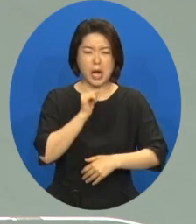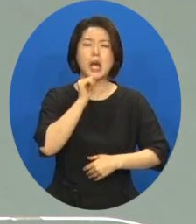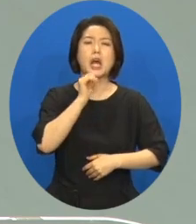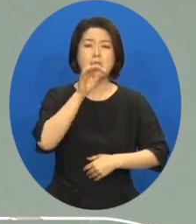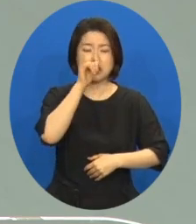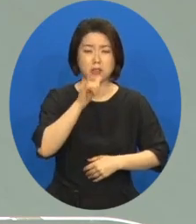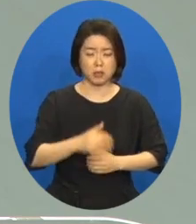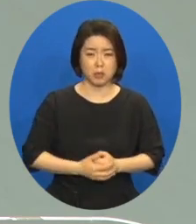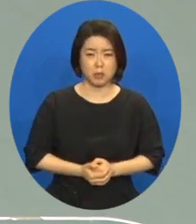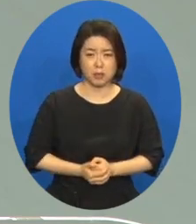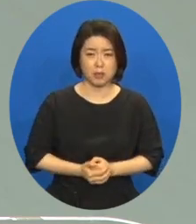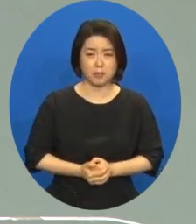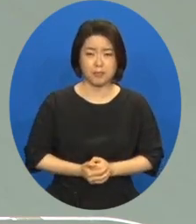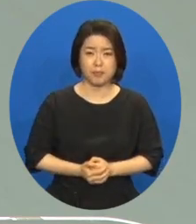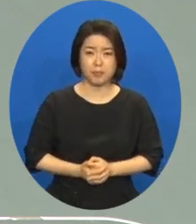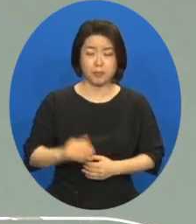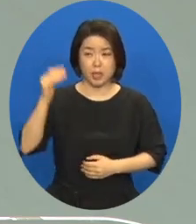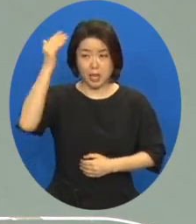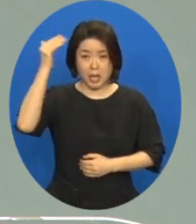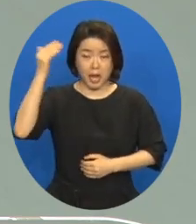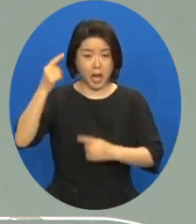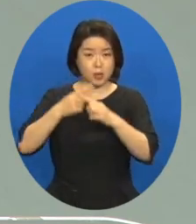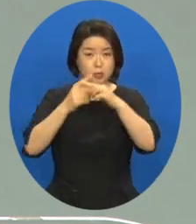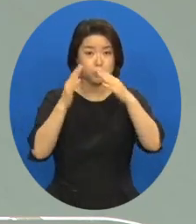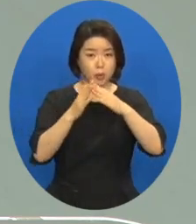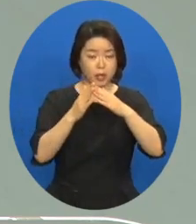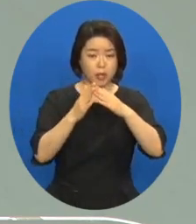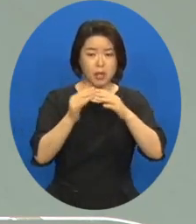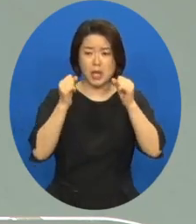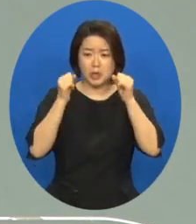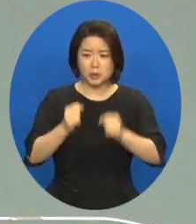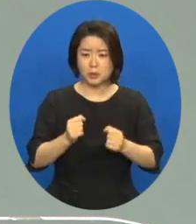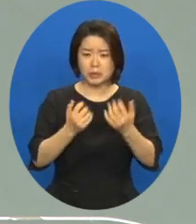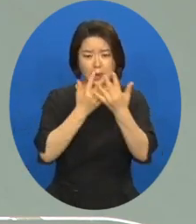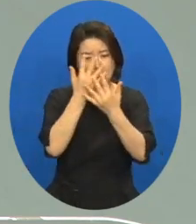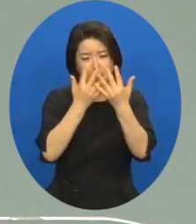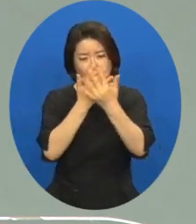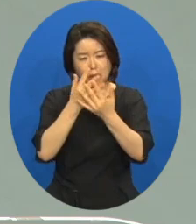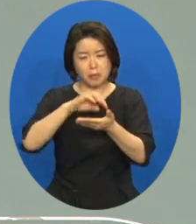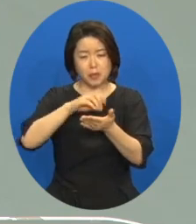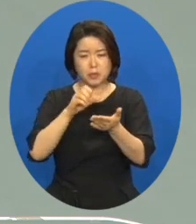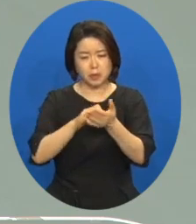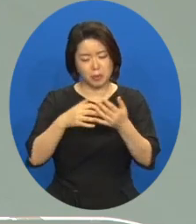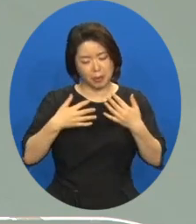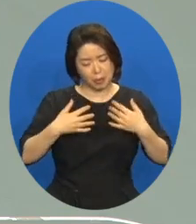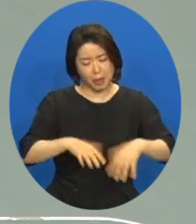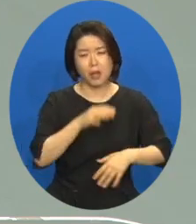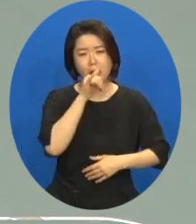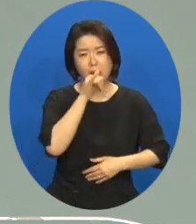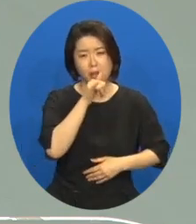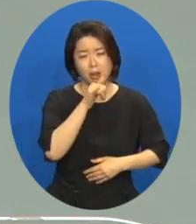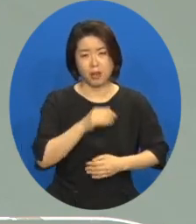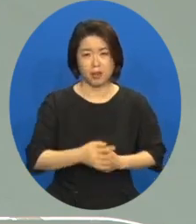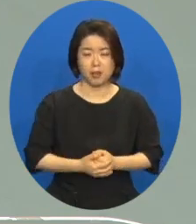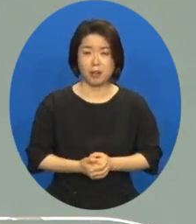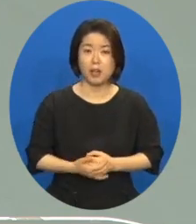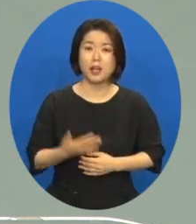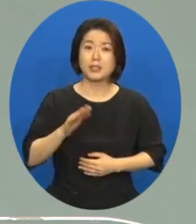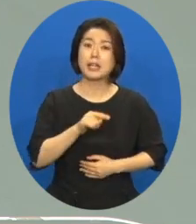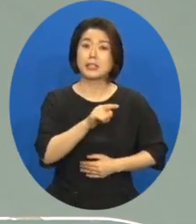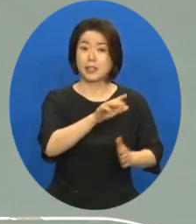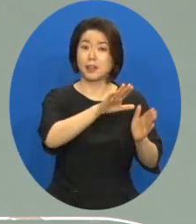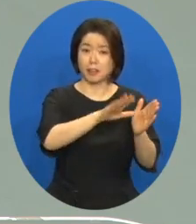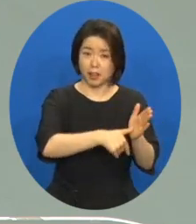닥쳤어요. 한국 교회는요, 존재 자체가 희미할 정도로 아주 연약했어요. 그런데